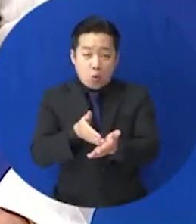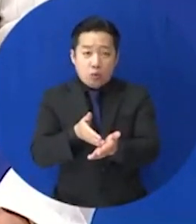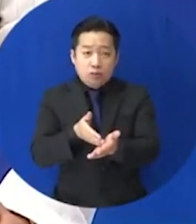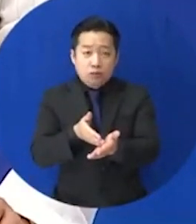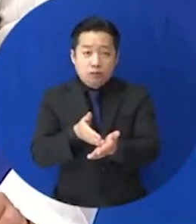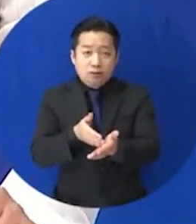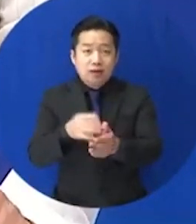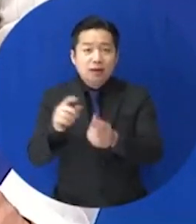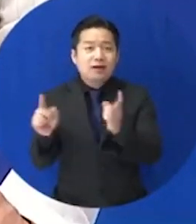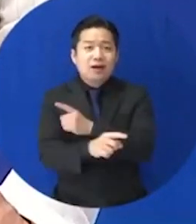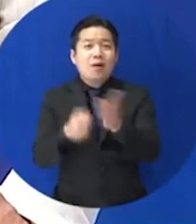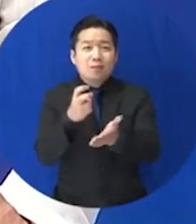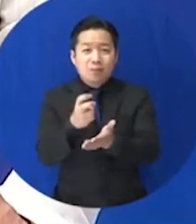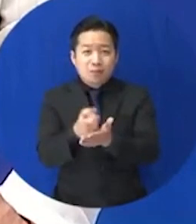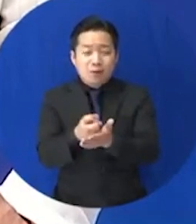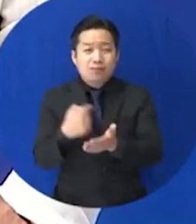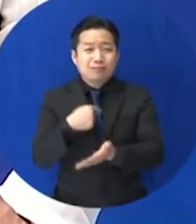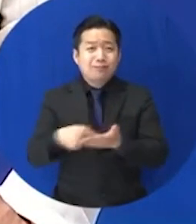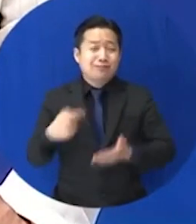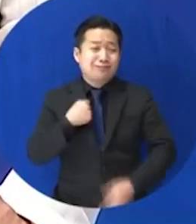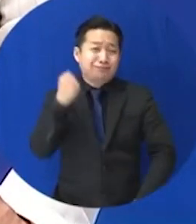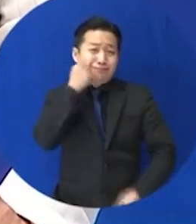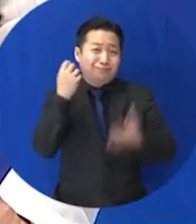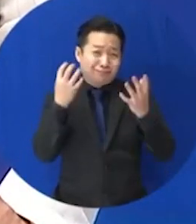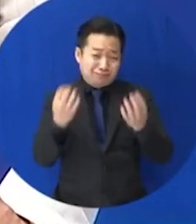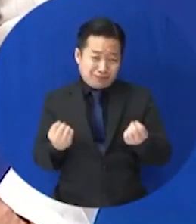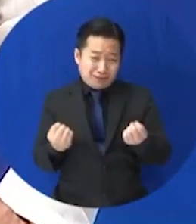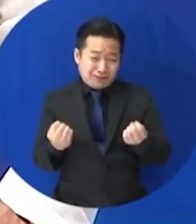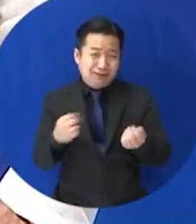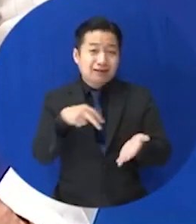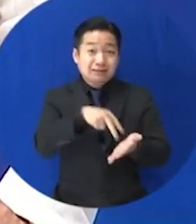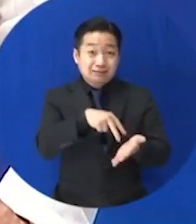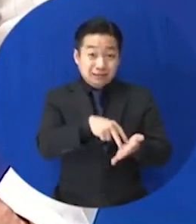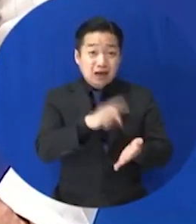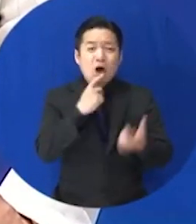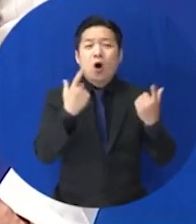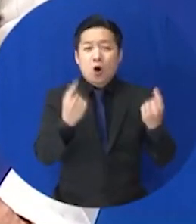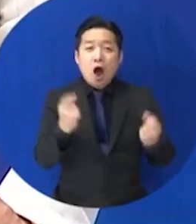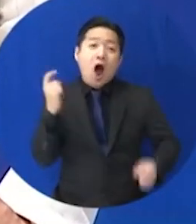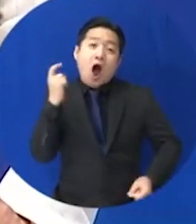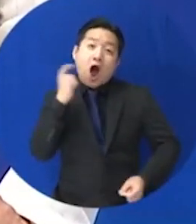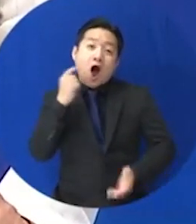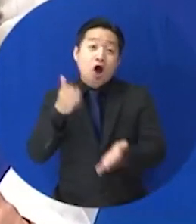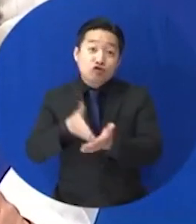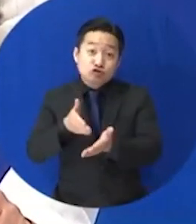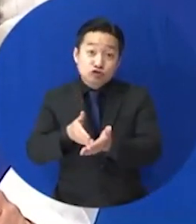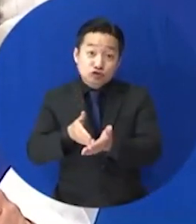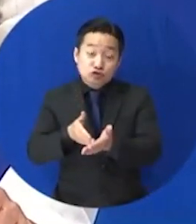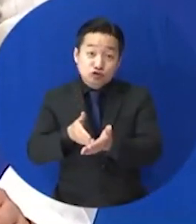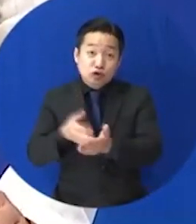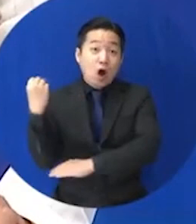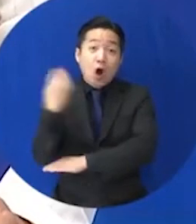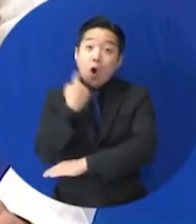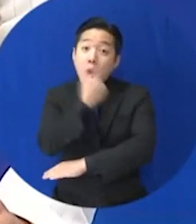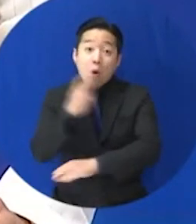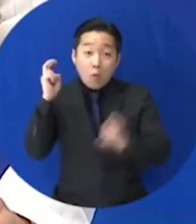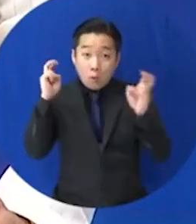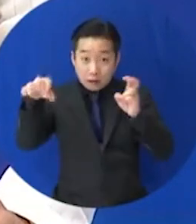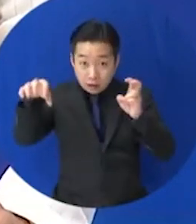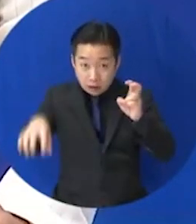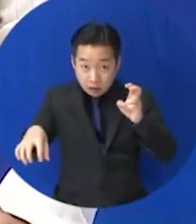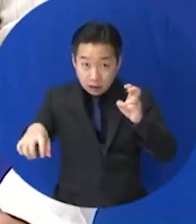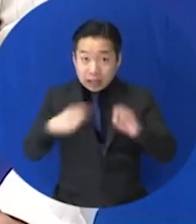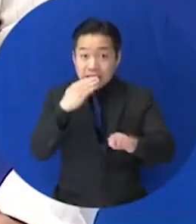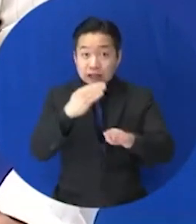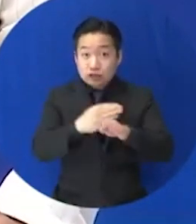입은 사람도 없기 때문에 입장은 명확합니다. 가짜뉴스를 생산하는 언론은 민주주의를 보호하기 위해서 언론에